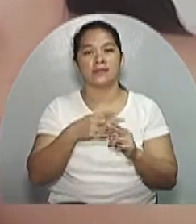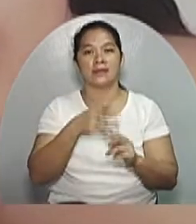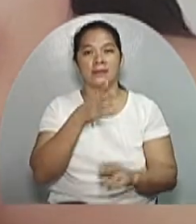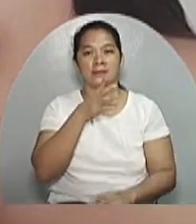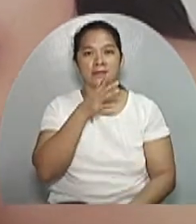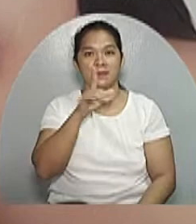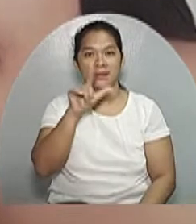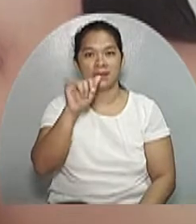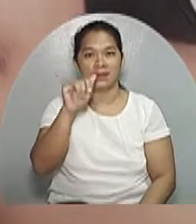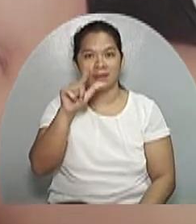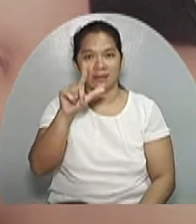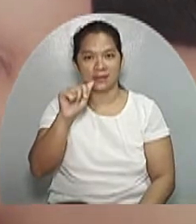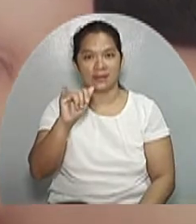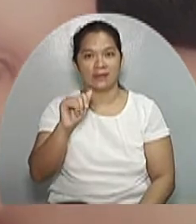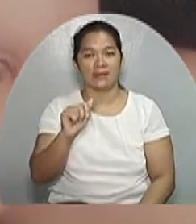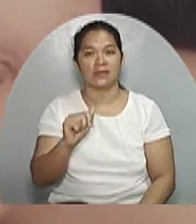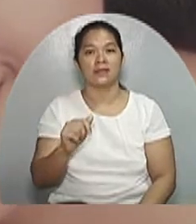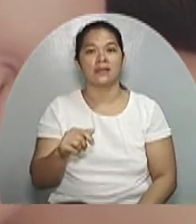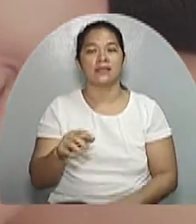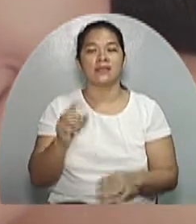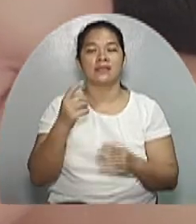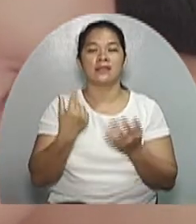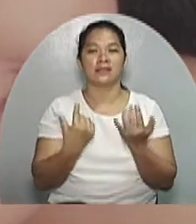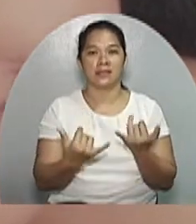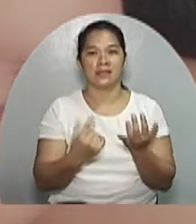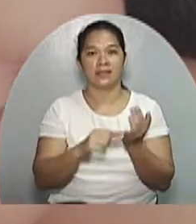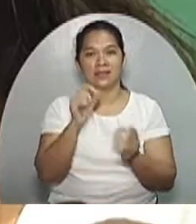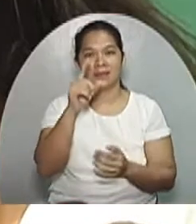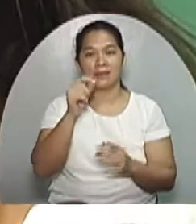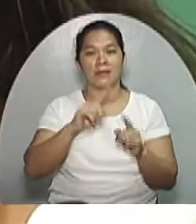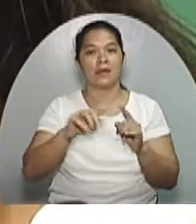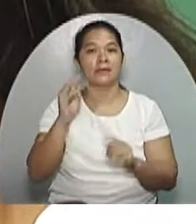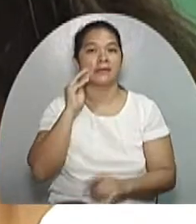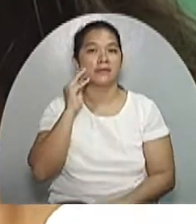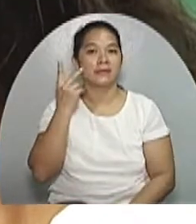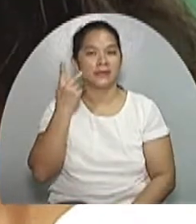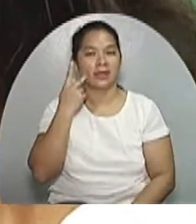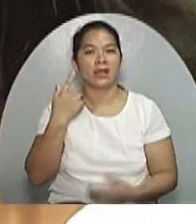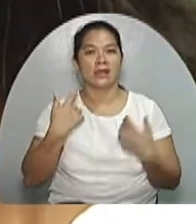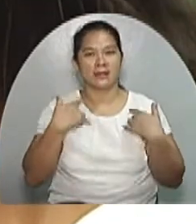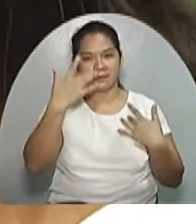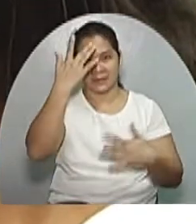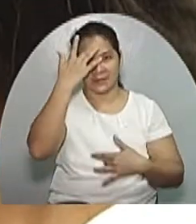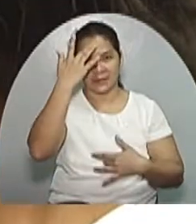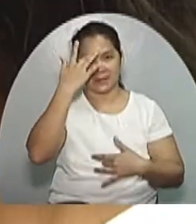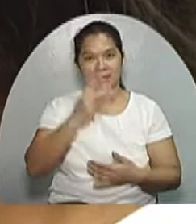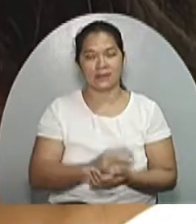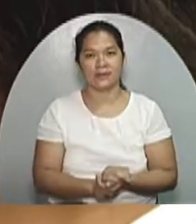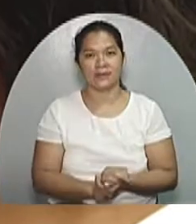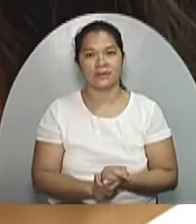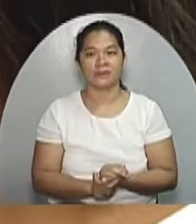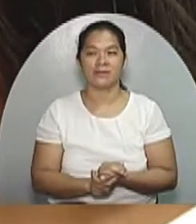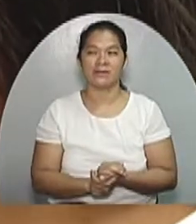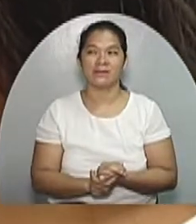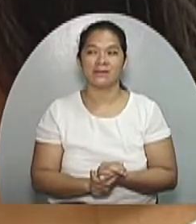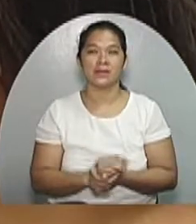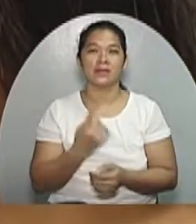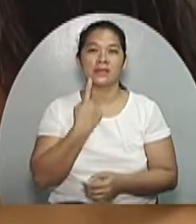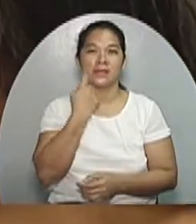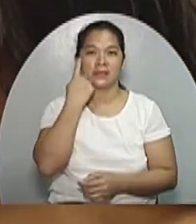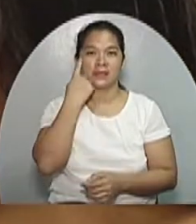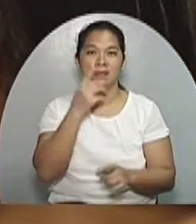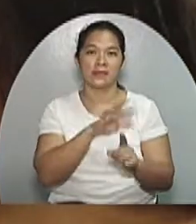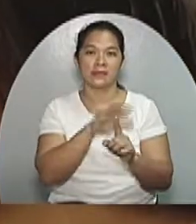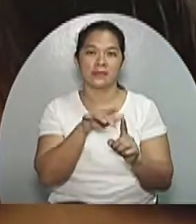si Lilia. Kasalukuyan siyang nasa grade 11. Pero si Marian, may iniindang karamdaman. Kailan lang po